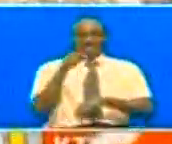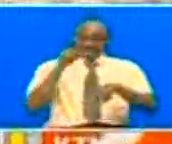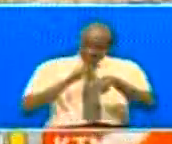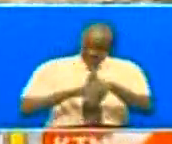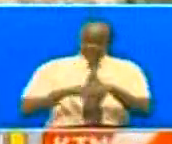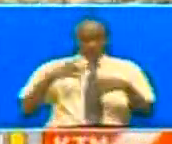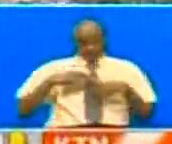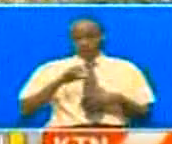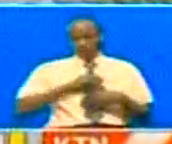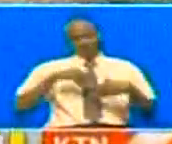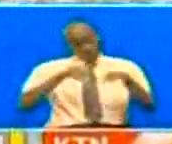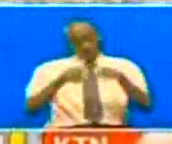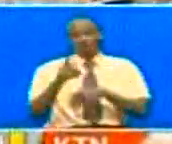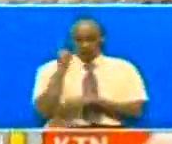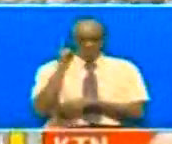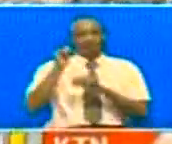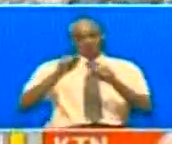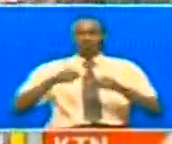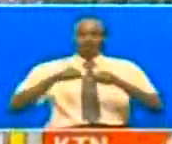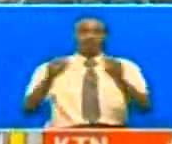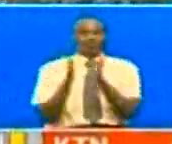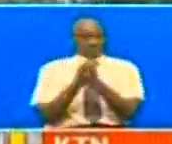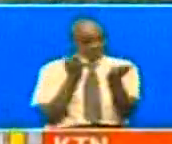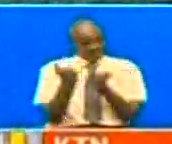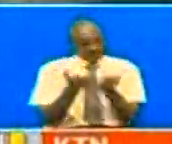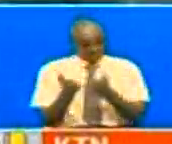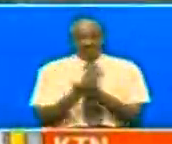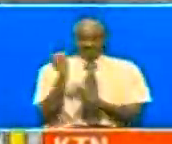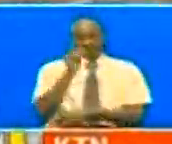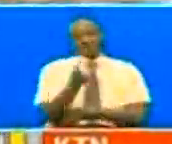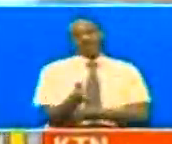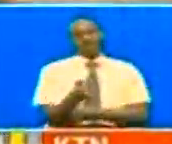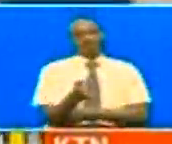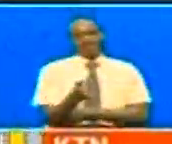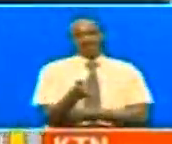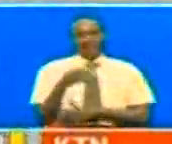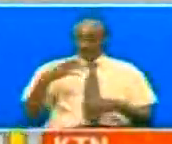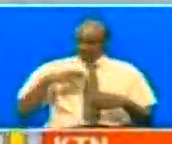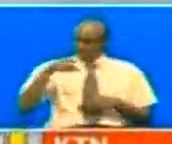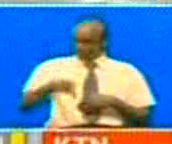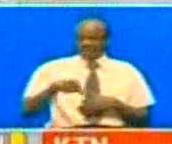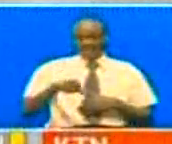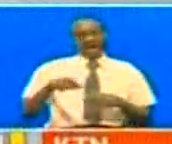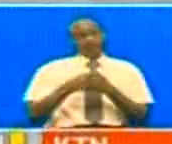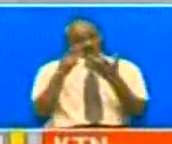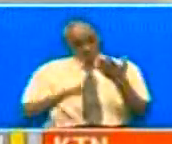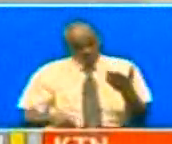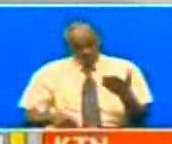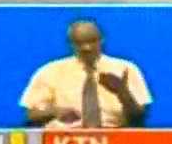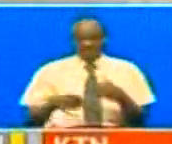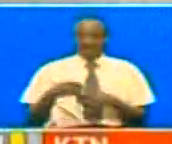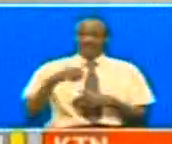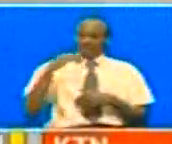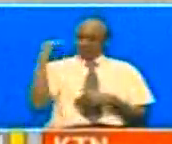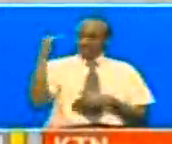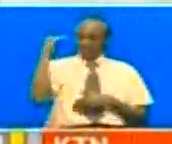wamiliki watakapofuata kanuni za kuendesha biashara katika kaunti ya Nairobi. Mkahawa huo ulijipata pabaya baada ya madai kuibuka kuwa wakuu